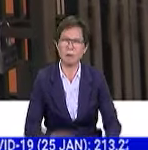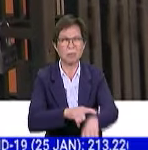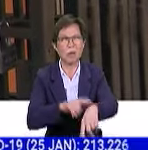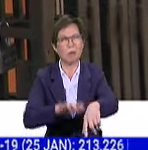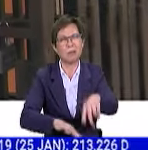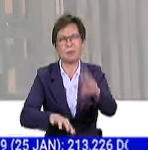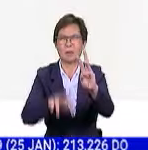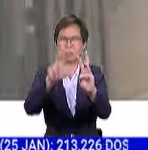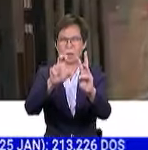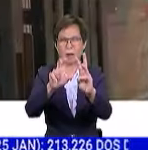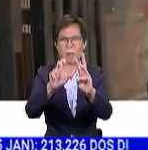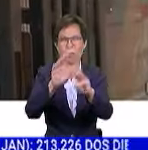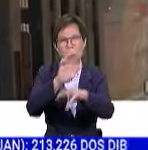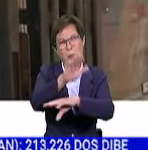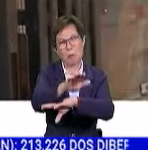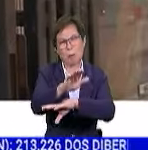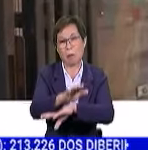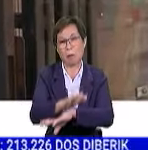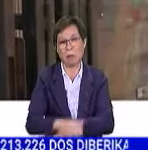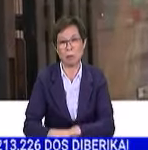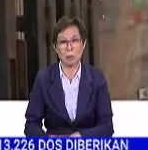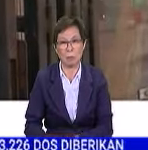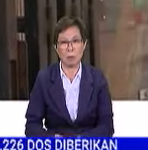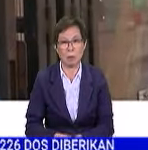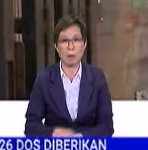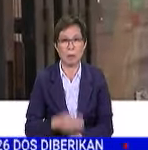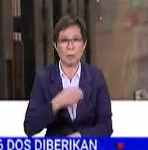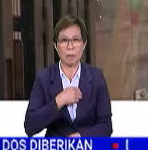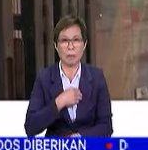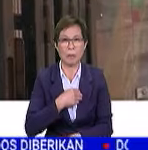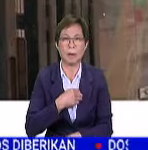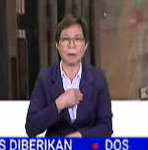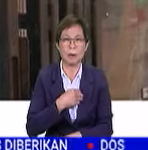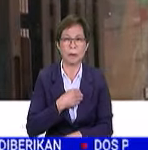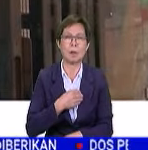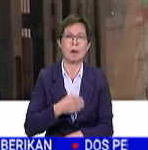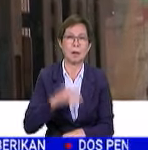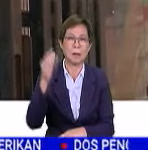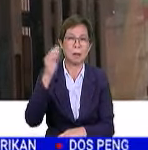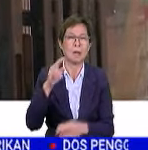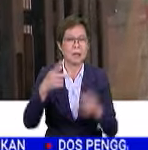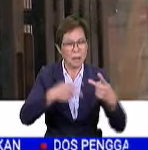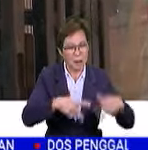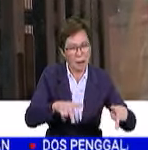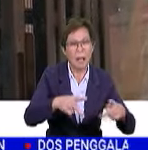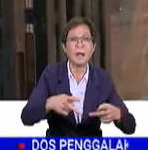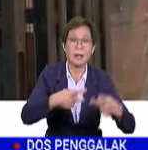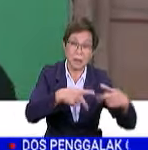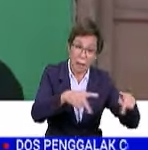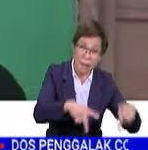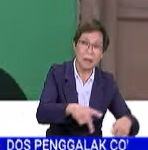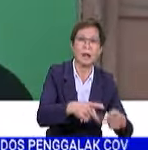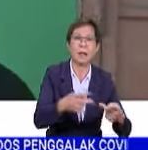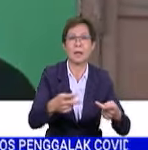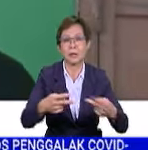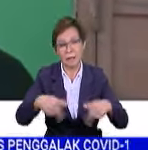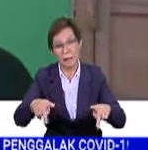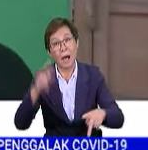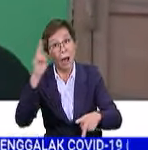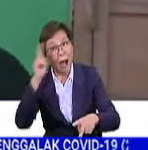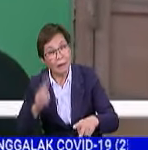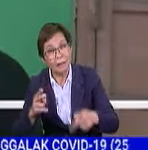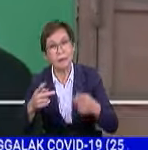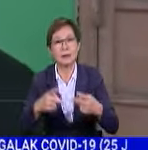tu, 6 setengah lebih tu. Ada, hujung-hujung semua member-member punya tu. Kedai pacing, kedai kereta semua member-member punya. Saya